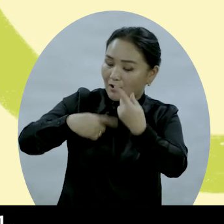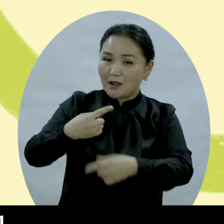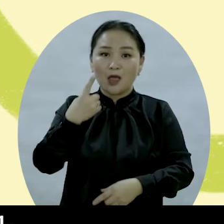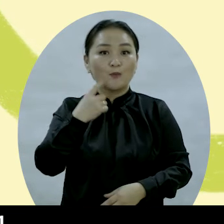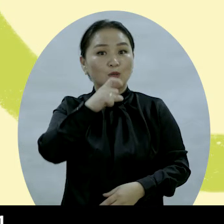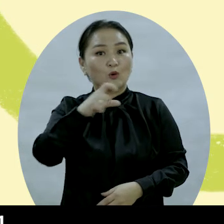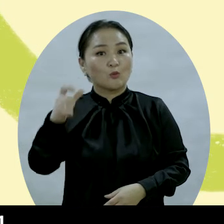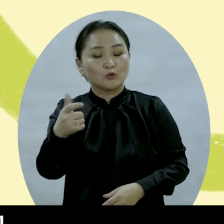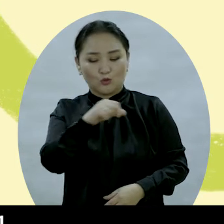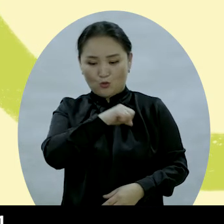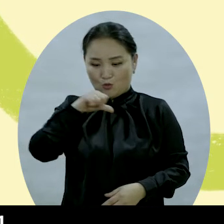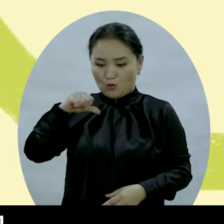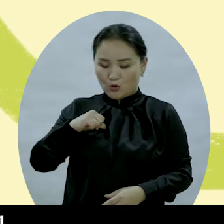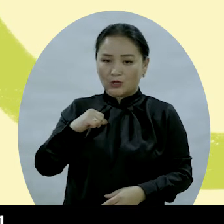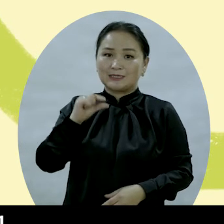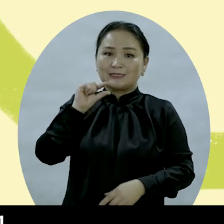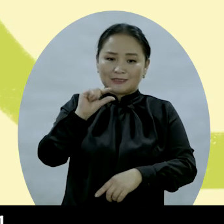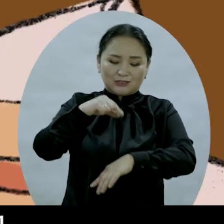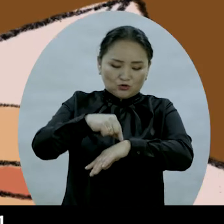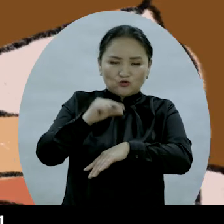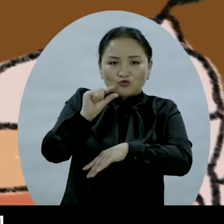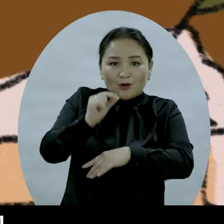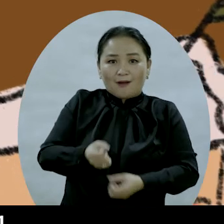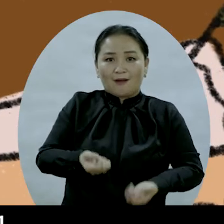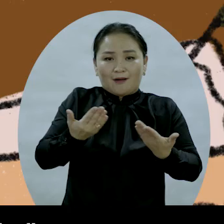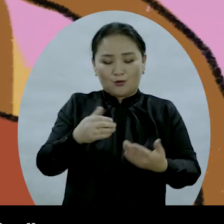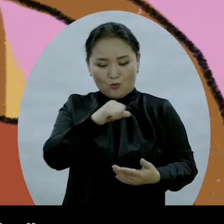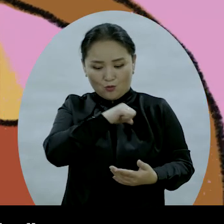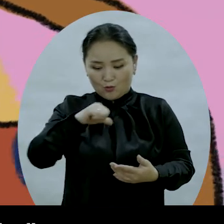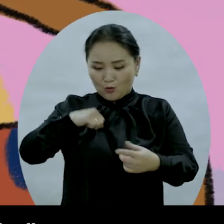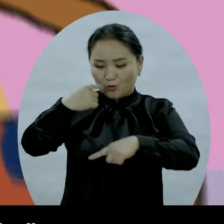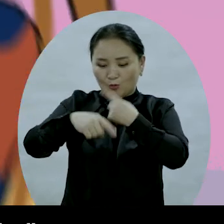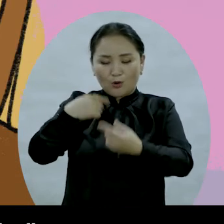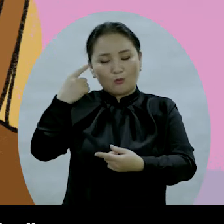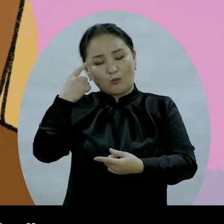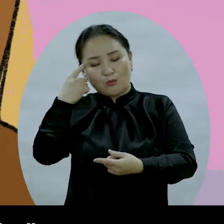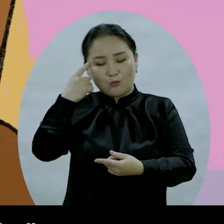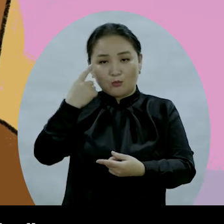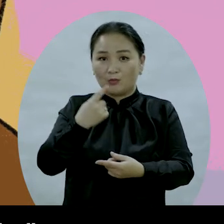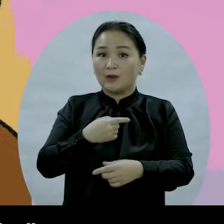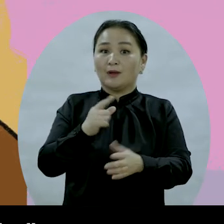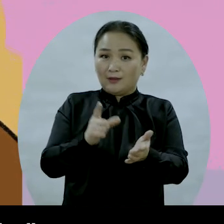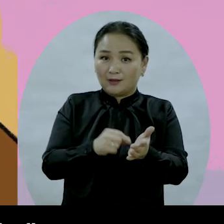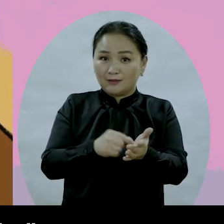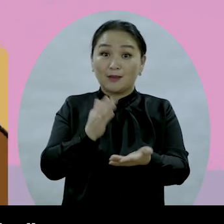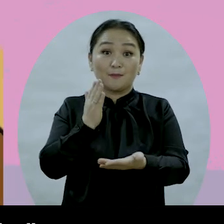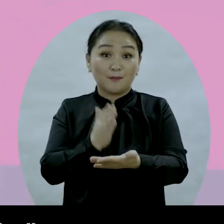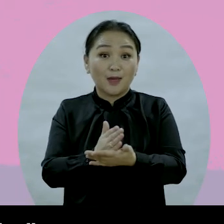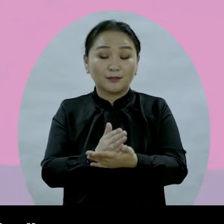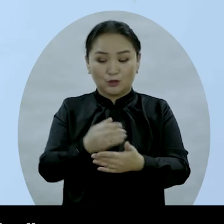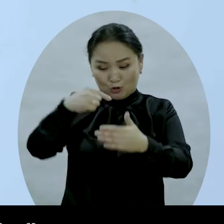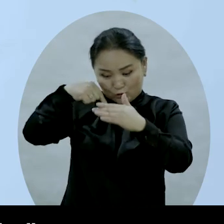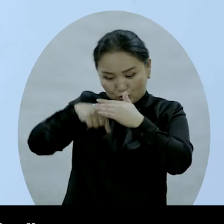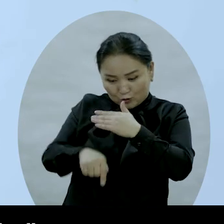байхад эмэгтэйчүүд маань өөртөө тун бага цаг гаргадаг байсан юм байна. Өөрийнхөө тухай эргэцүүлж бодох цаг гарах хэрэгтэй байсан юм